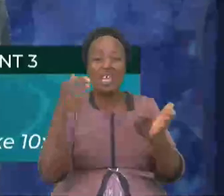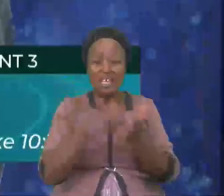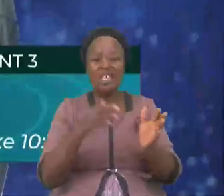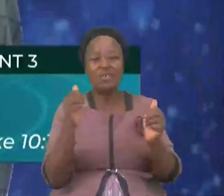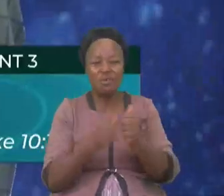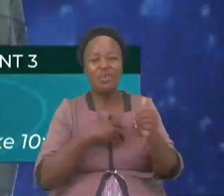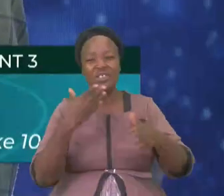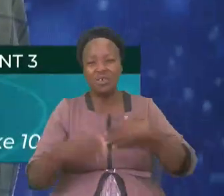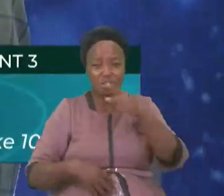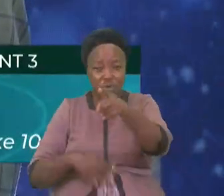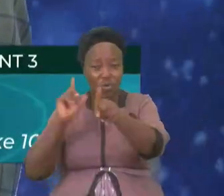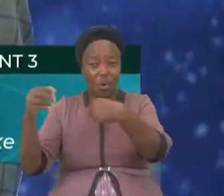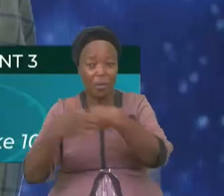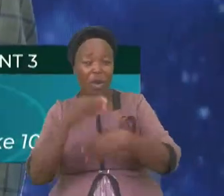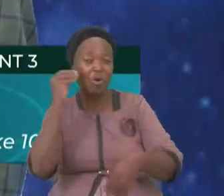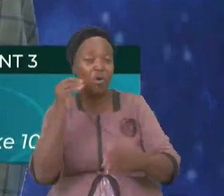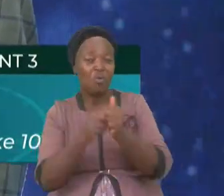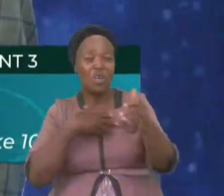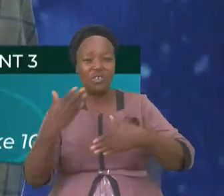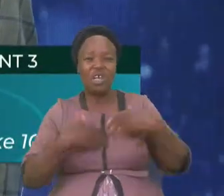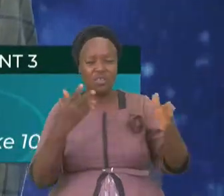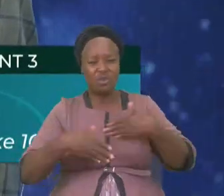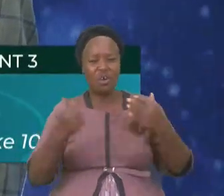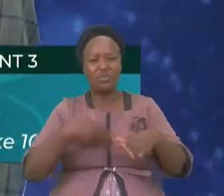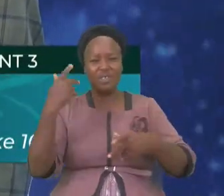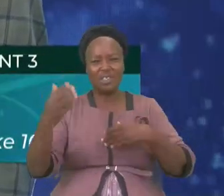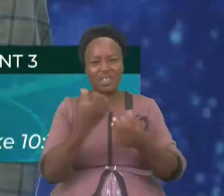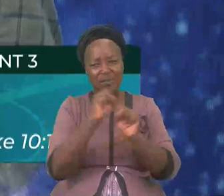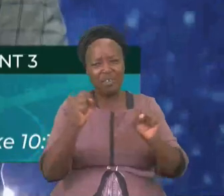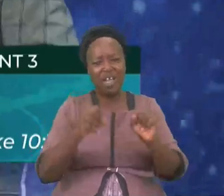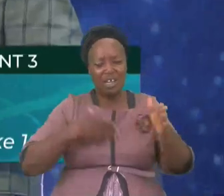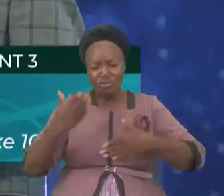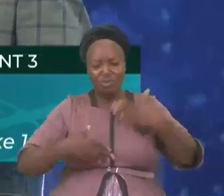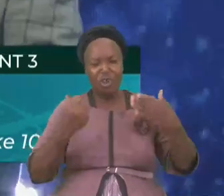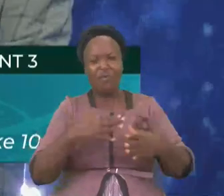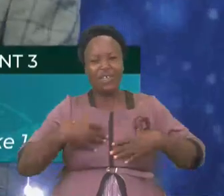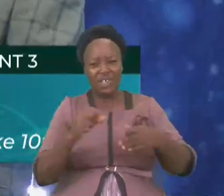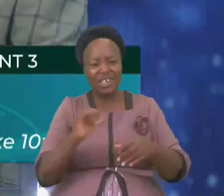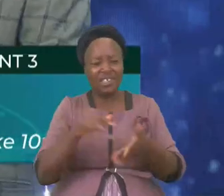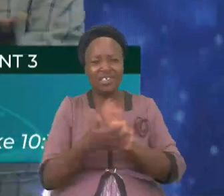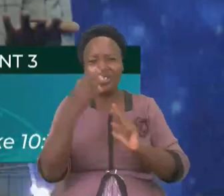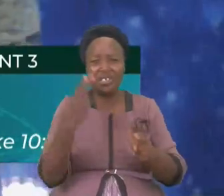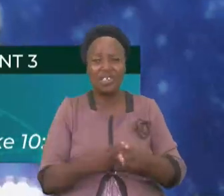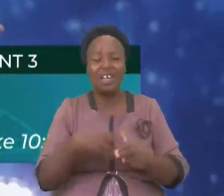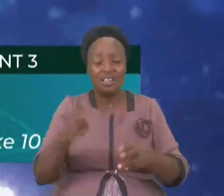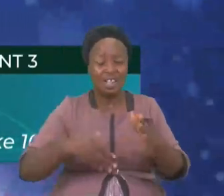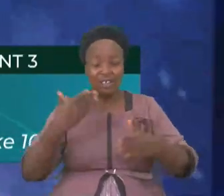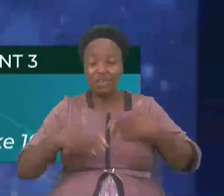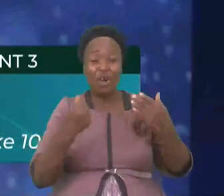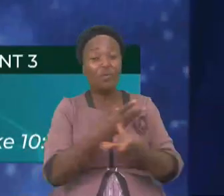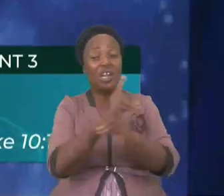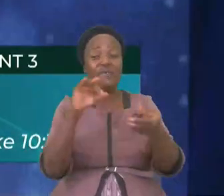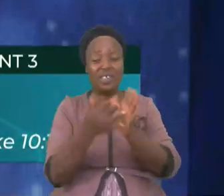avec joie. La joie du salut, la joie de la guérison, la joie de